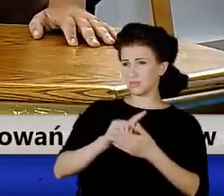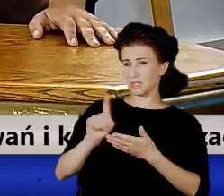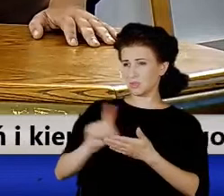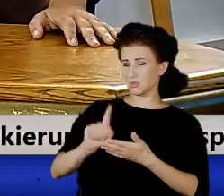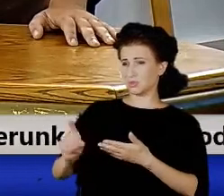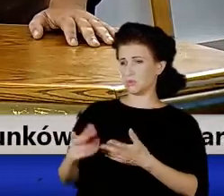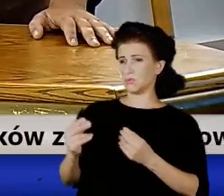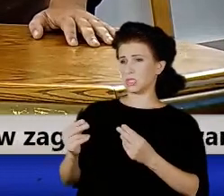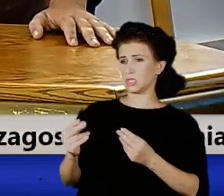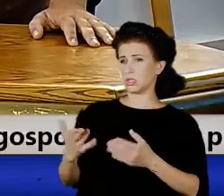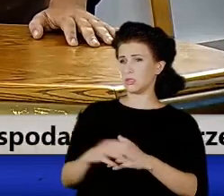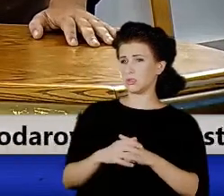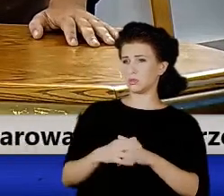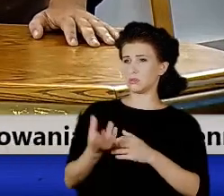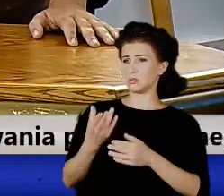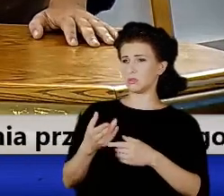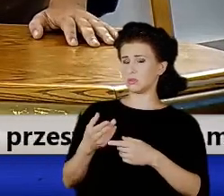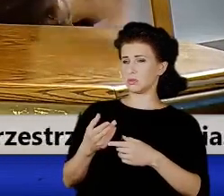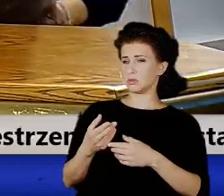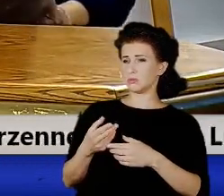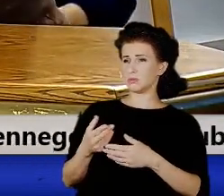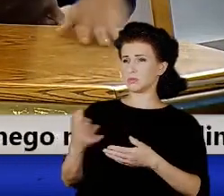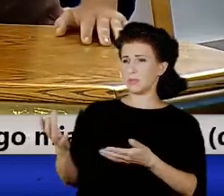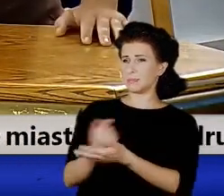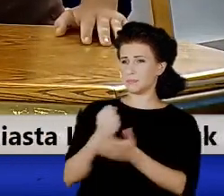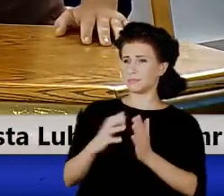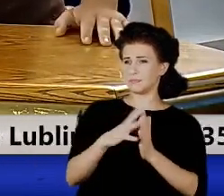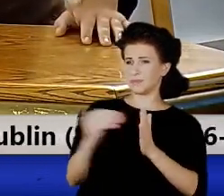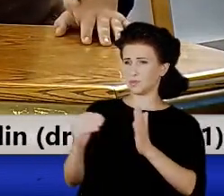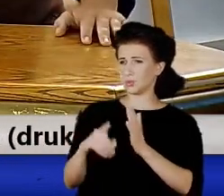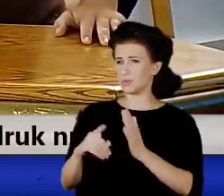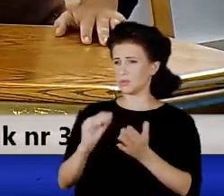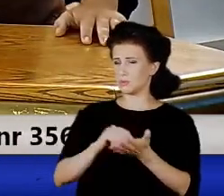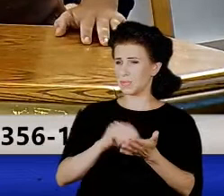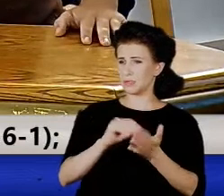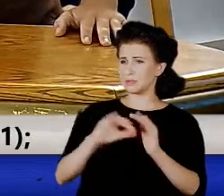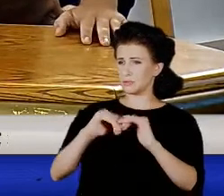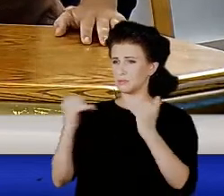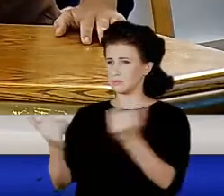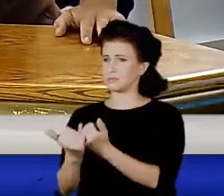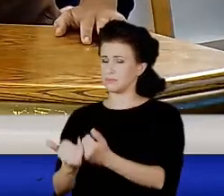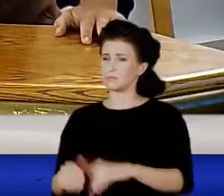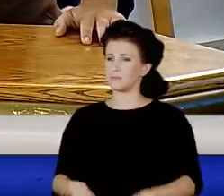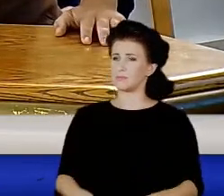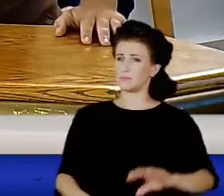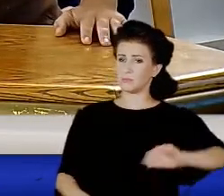nie powielać praktyk sejmowych, które jedną ręką potępiamy, a drugą kopiujemy.